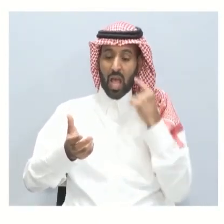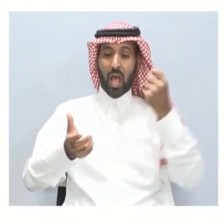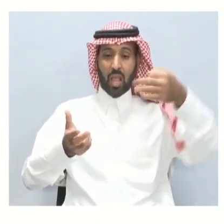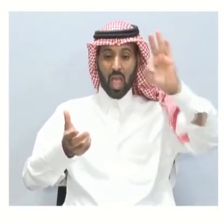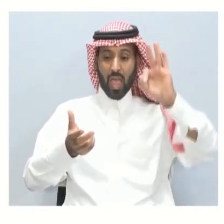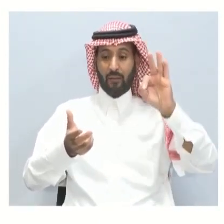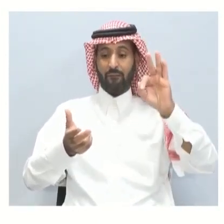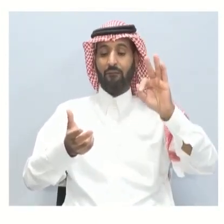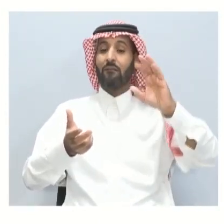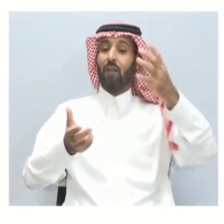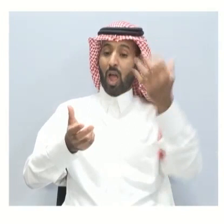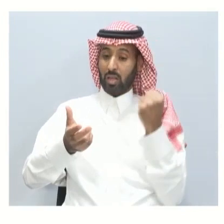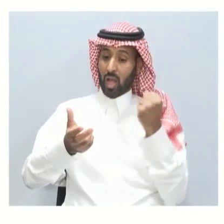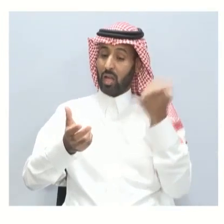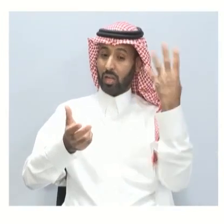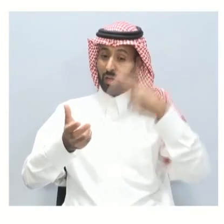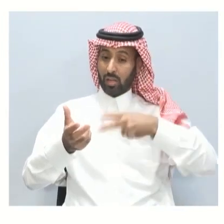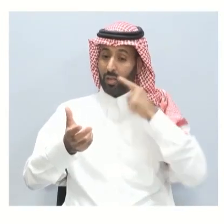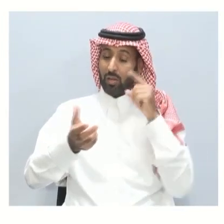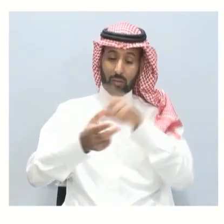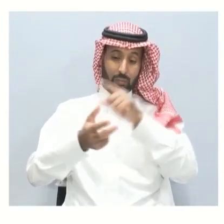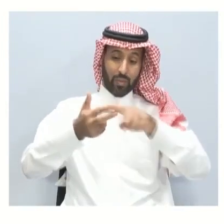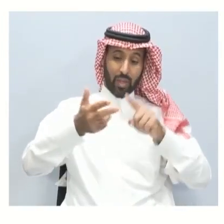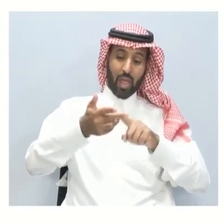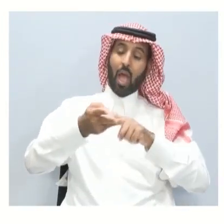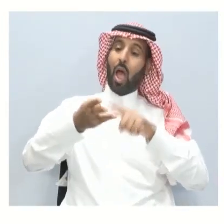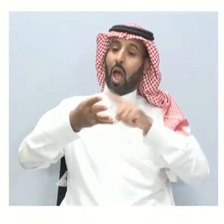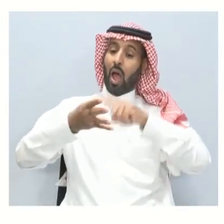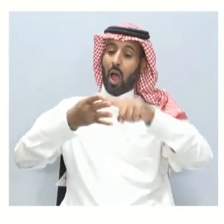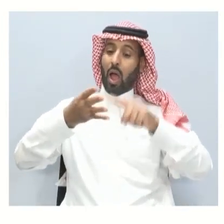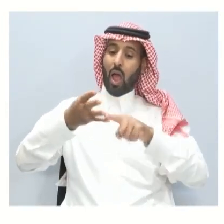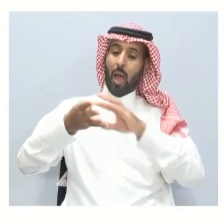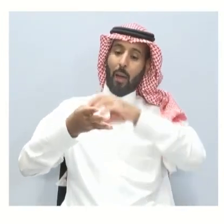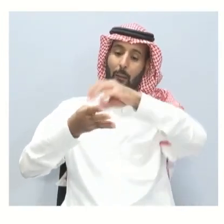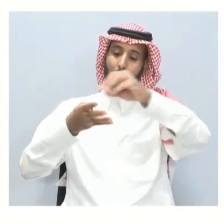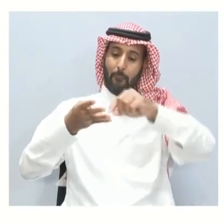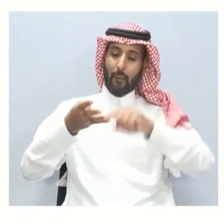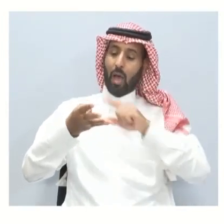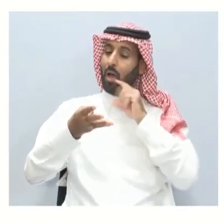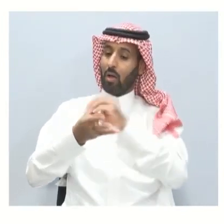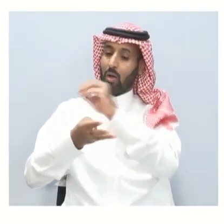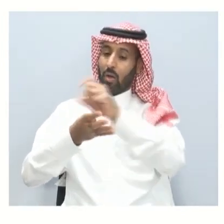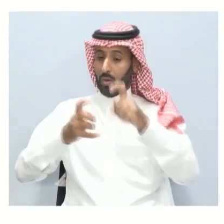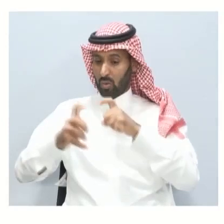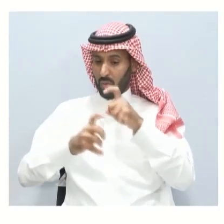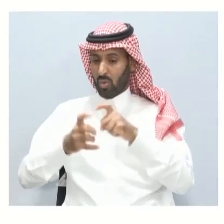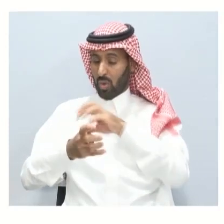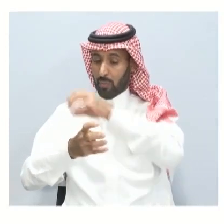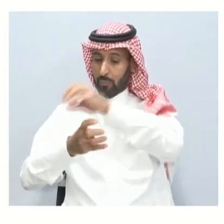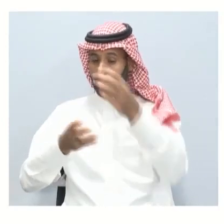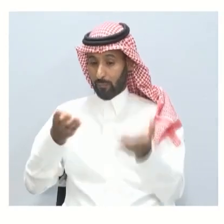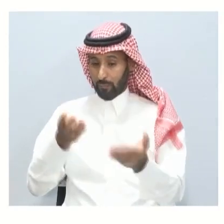عشر اذا قسم الجدول الدوري الى اربعه فئات اس بي دي اف حسب التوزيع الالكتروني للتكافؤ